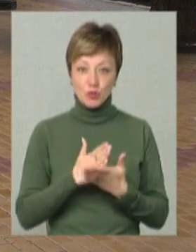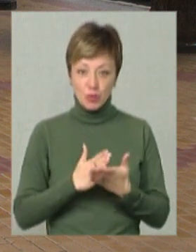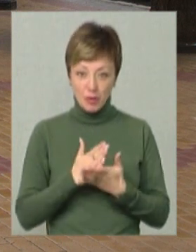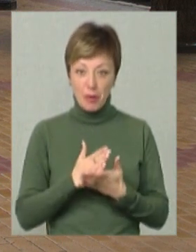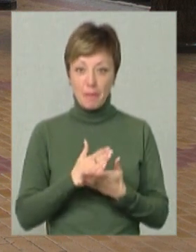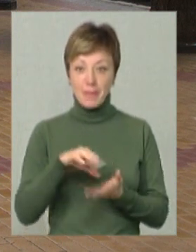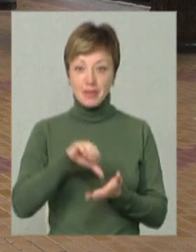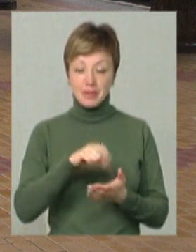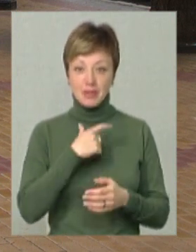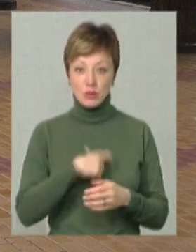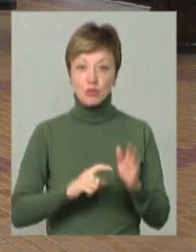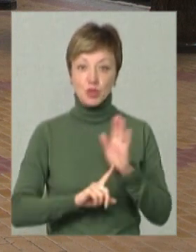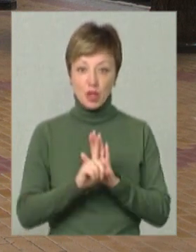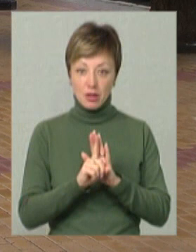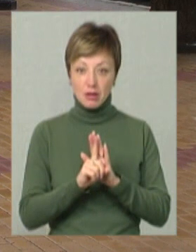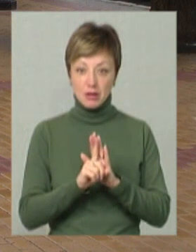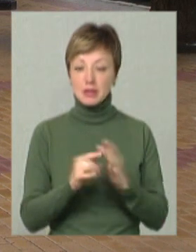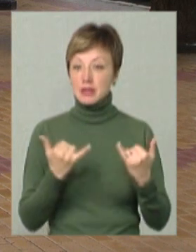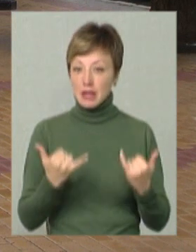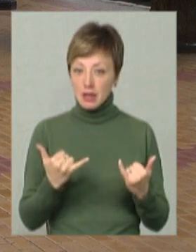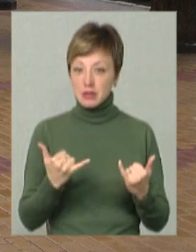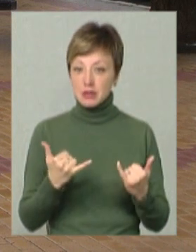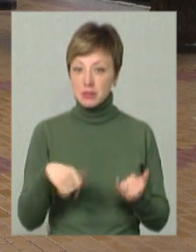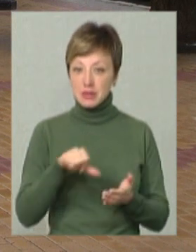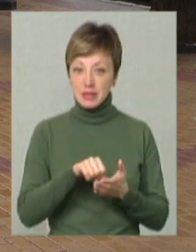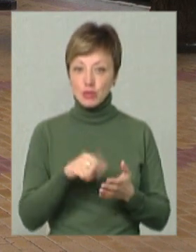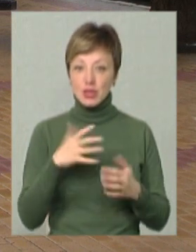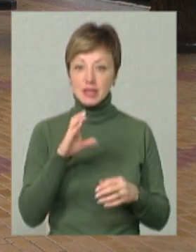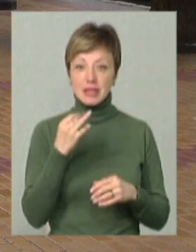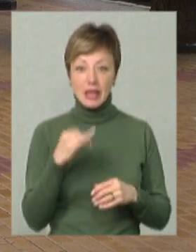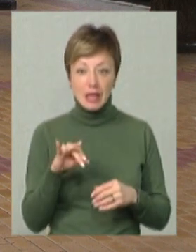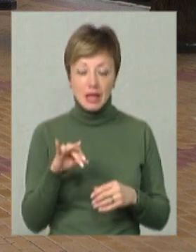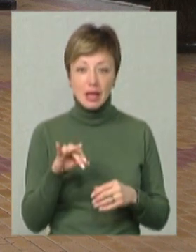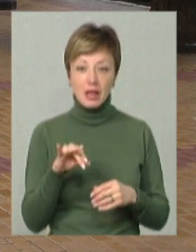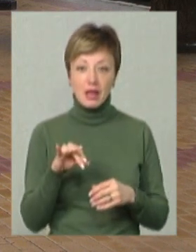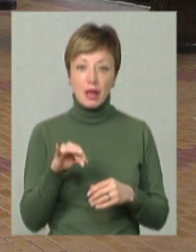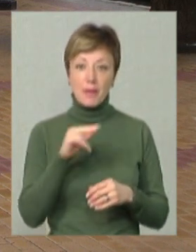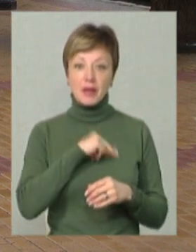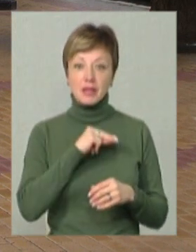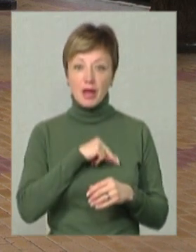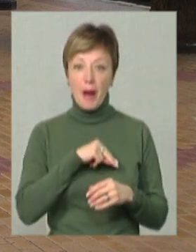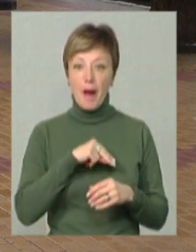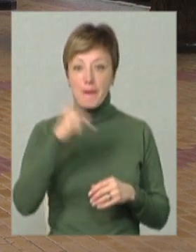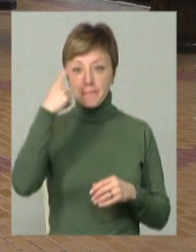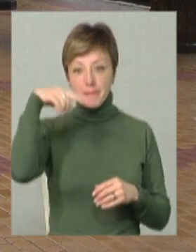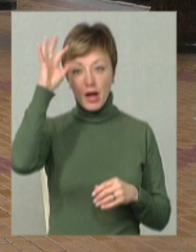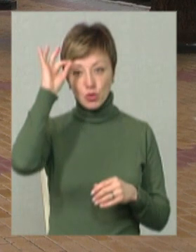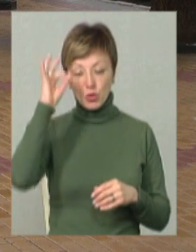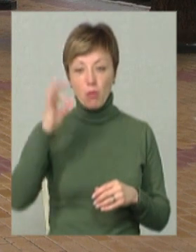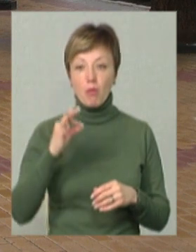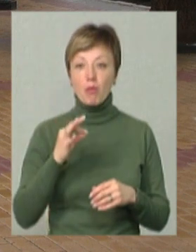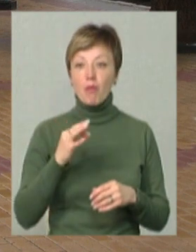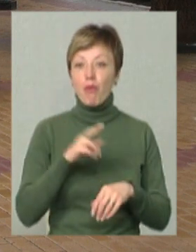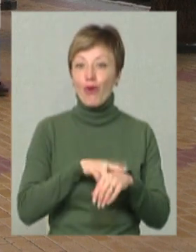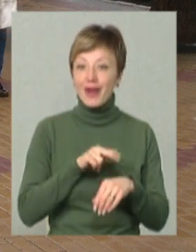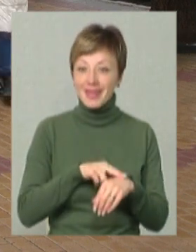військовослужбовцем представлявся спочатку, зараз він представляється вже Сергієм і вже він співробітник патрульної поліції, але